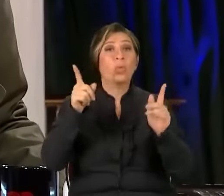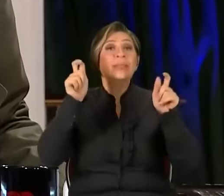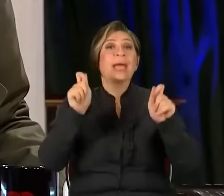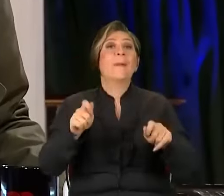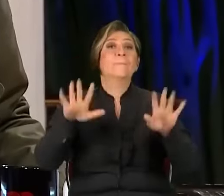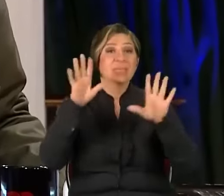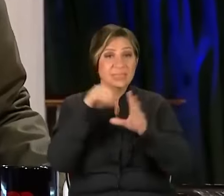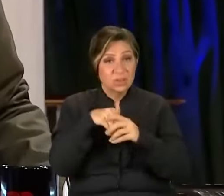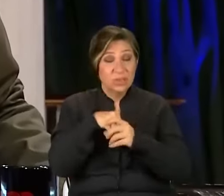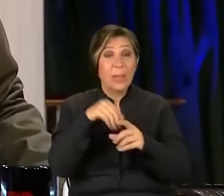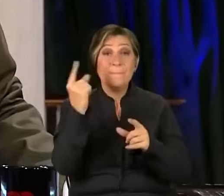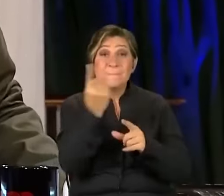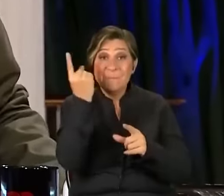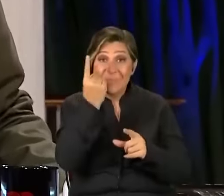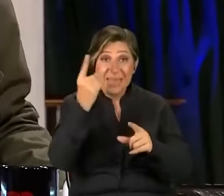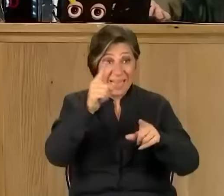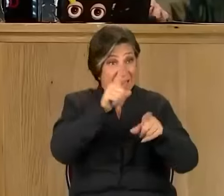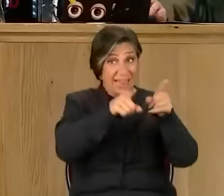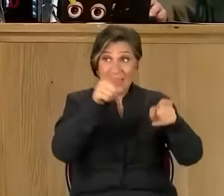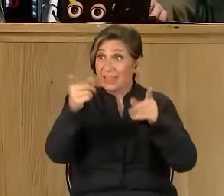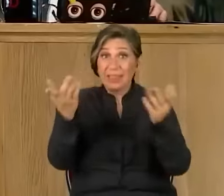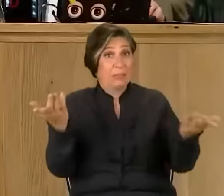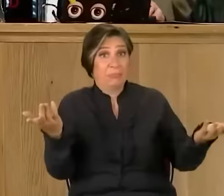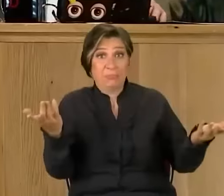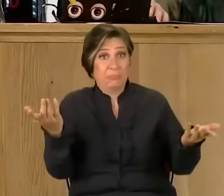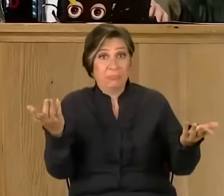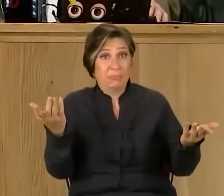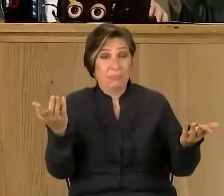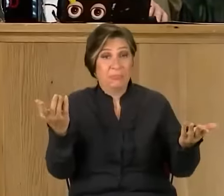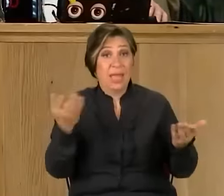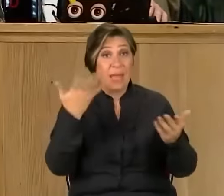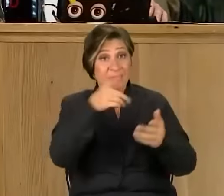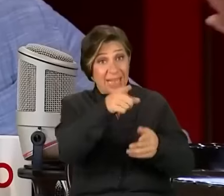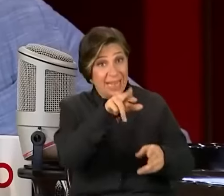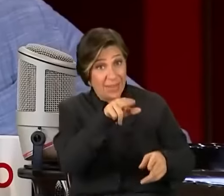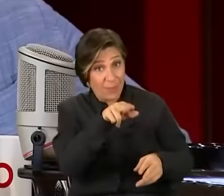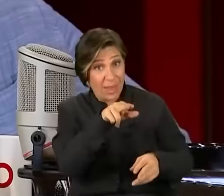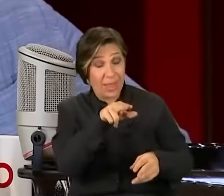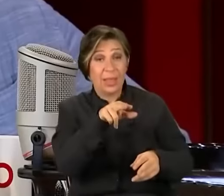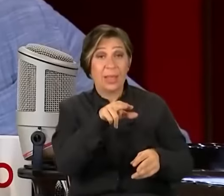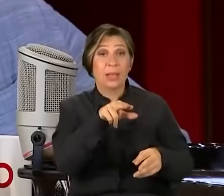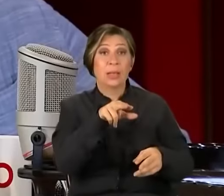da yapmıyorlar. Ama birilerinin hem senin gibi